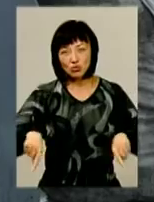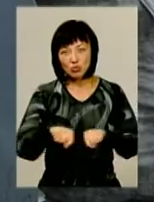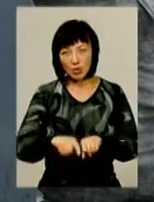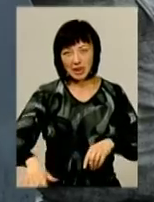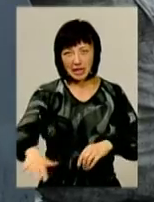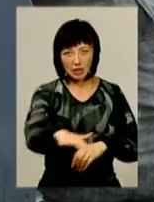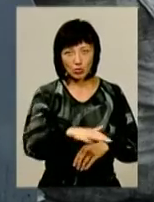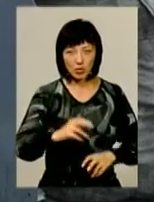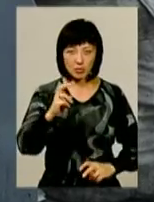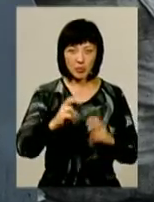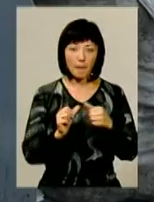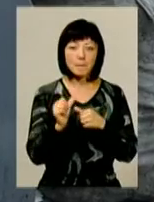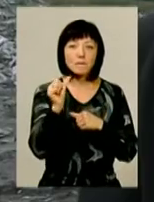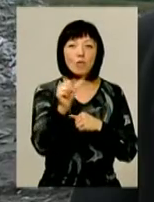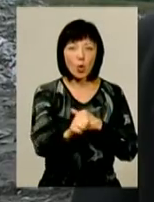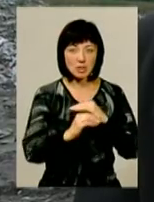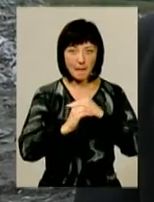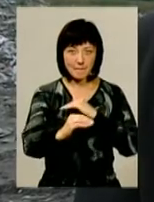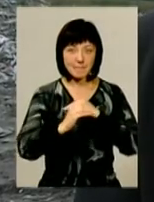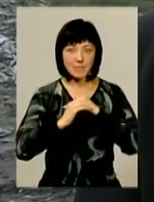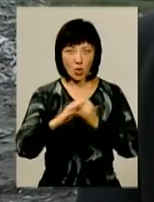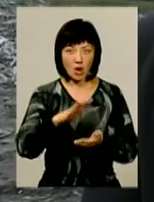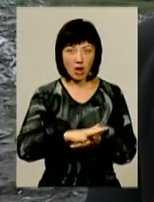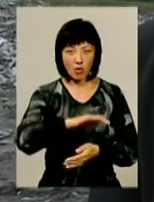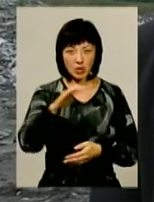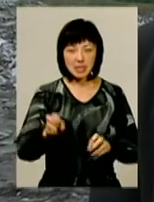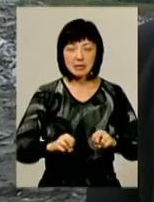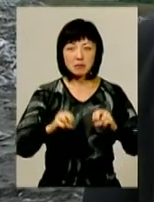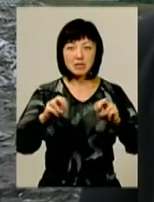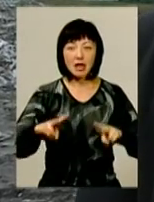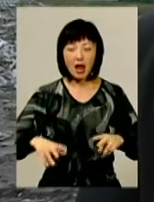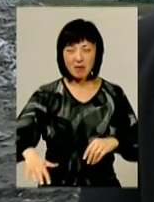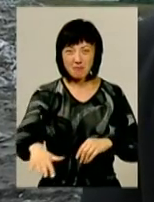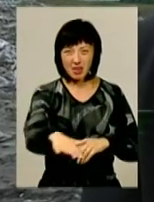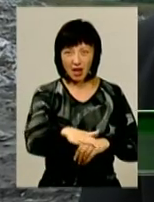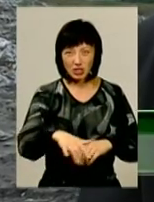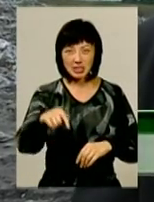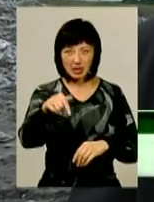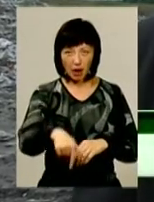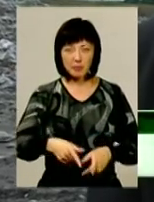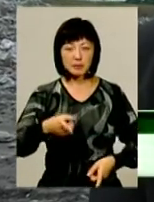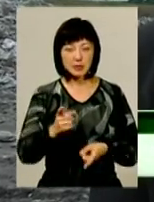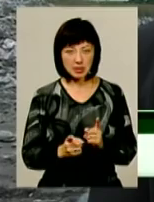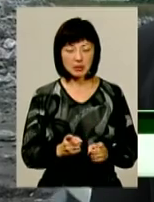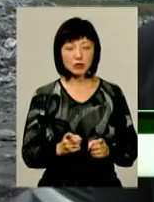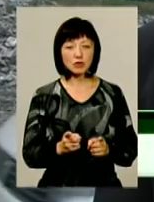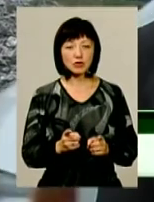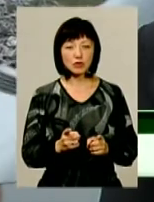території підприємства поза полігоном. Це спеціально обладнаний майданчик, і на ньому дійсно